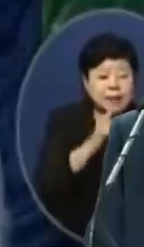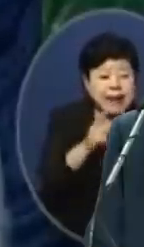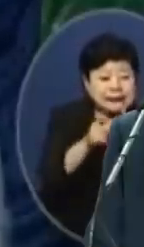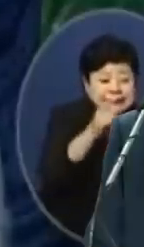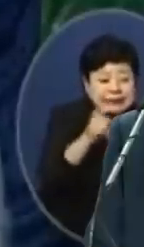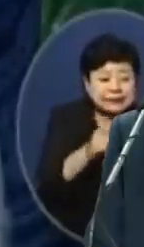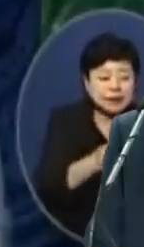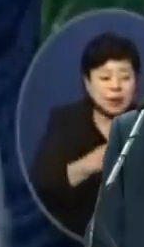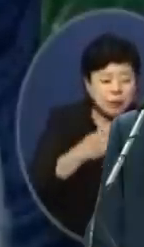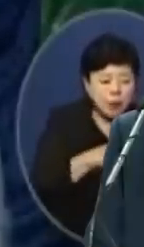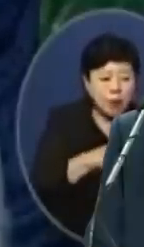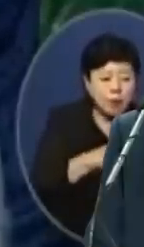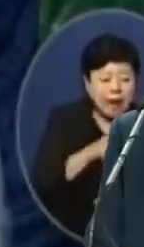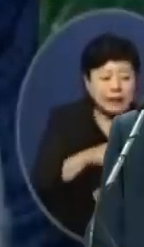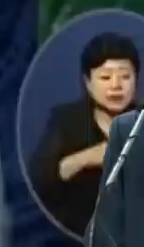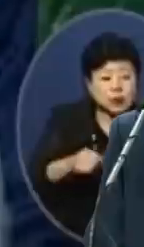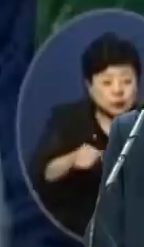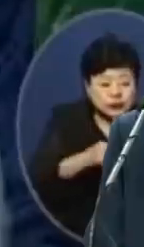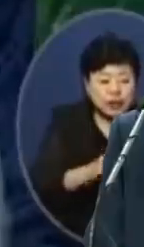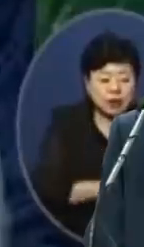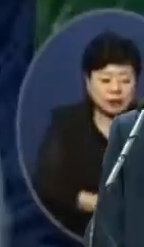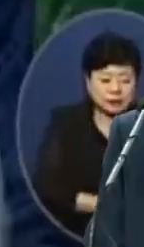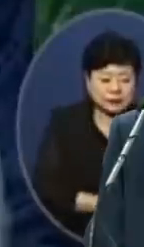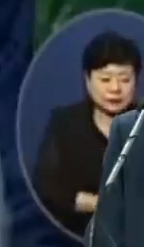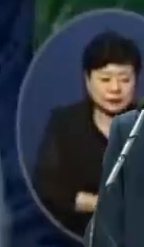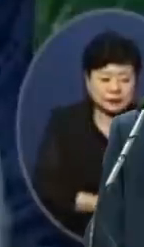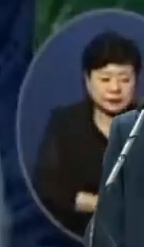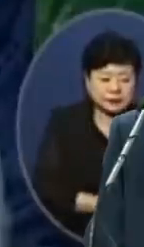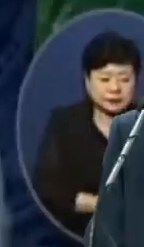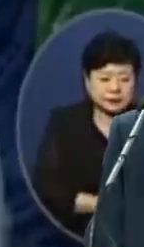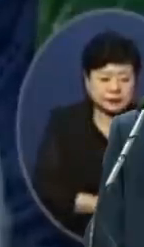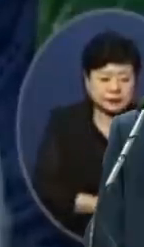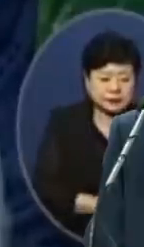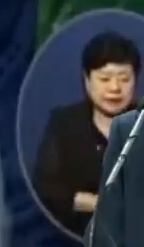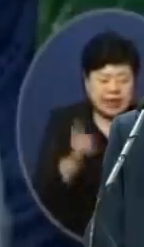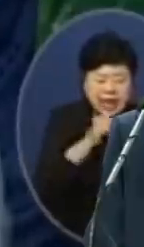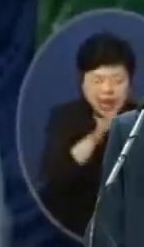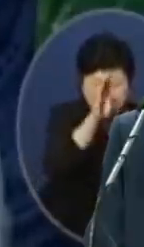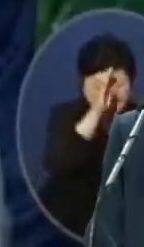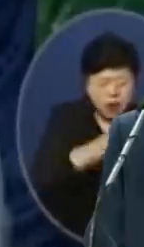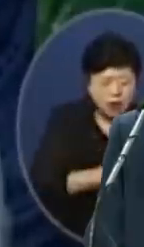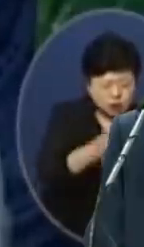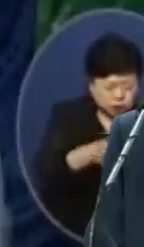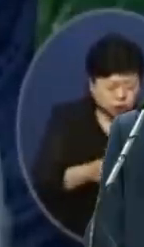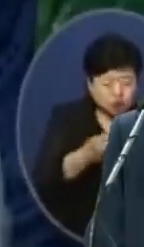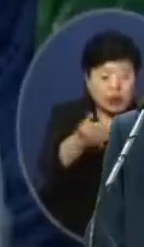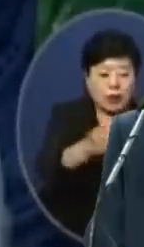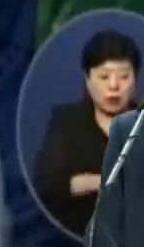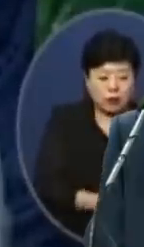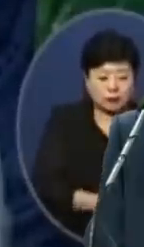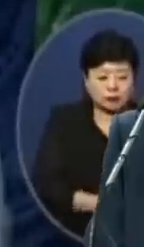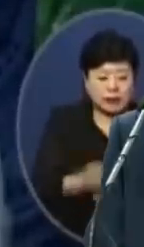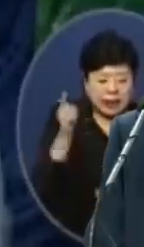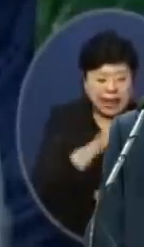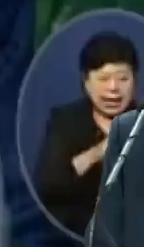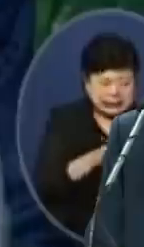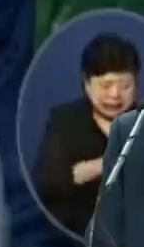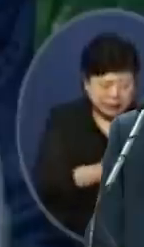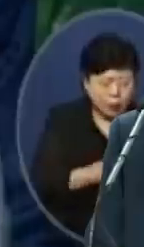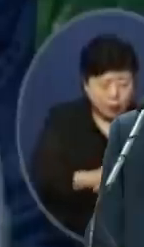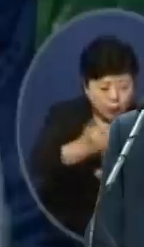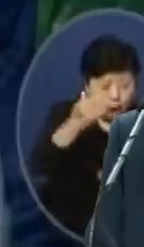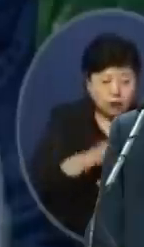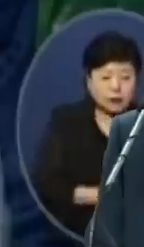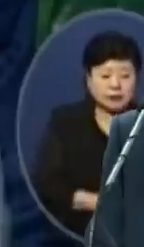말씀이 몸속에서 움직여 역사해서 악한 병을 수술해낸다. 악한 세포를